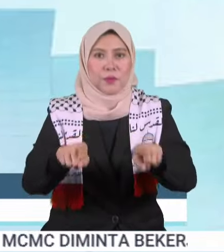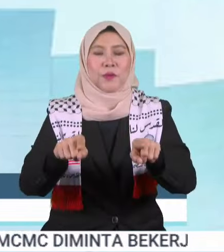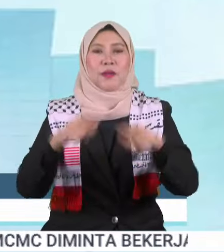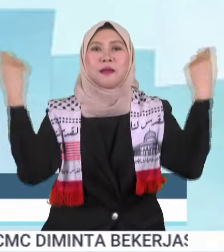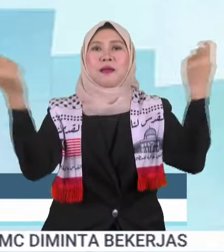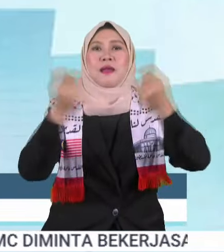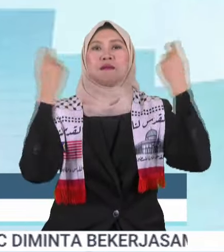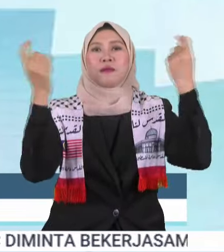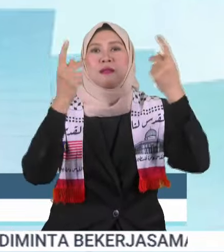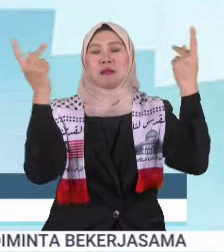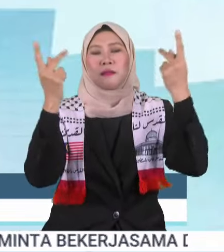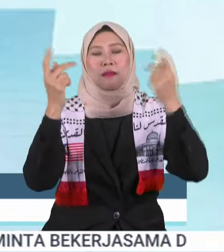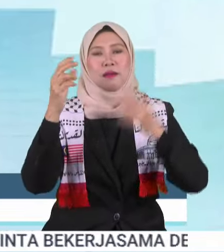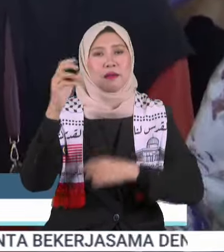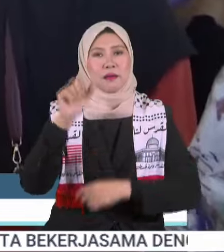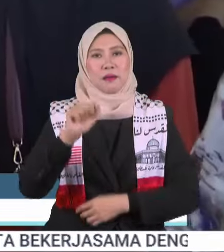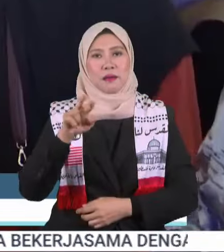Karnival Agro Madani.